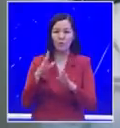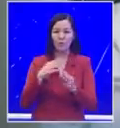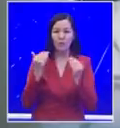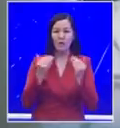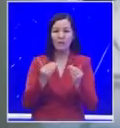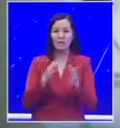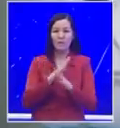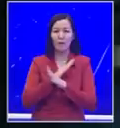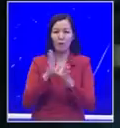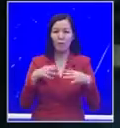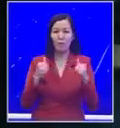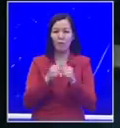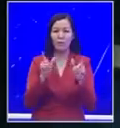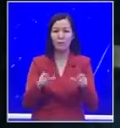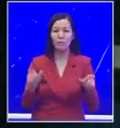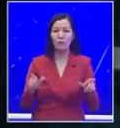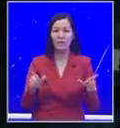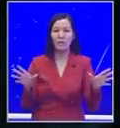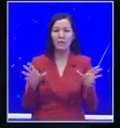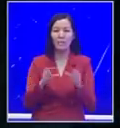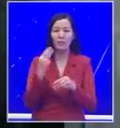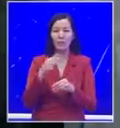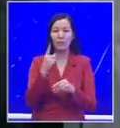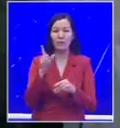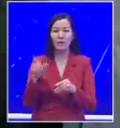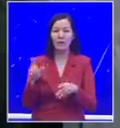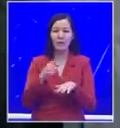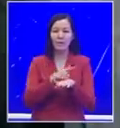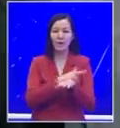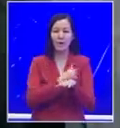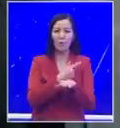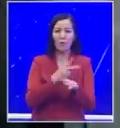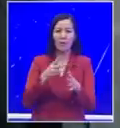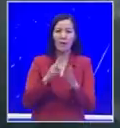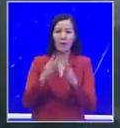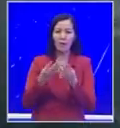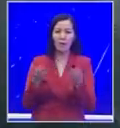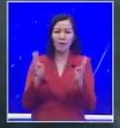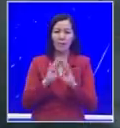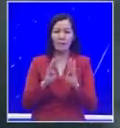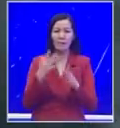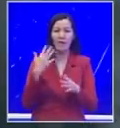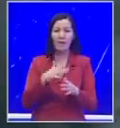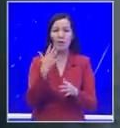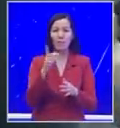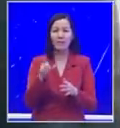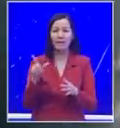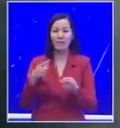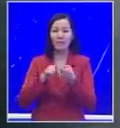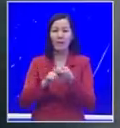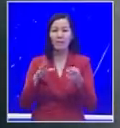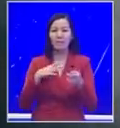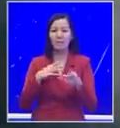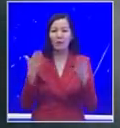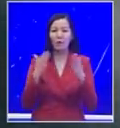Қазір марқұмның отбасы мүшелерімен әріптес 31 адам ауруханаға жатқызылды. 55 адаммен байланыста болғаны анықталды. Олар қазір